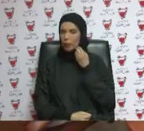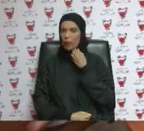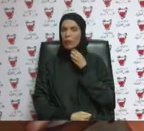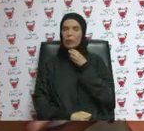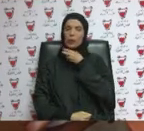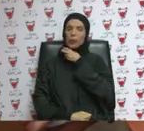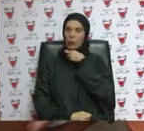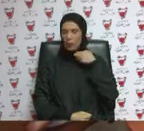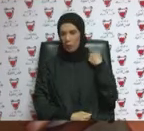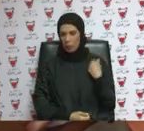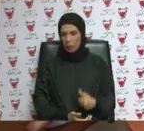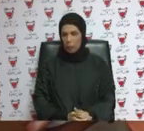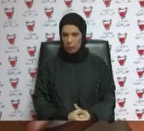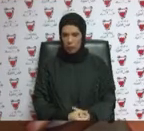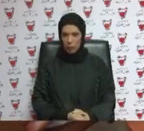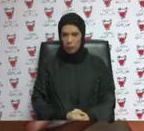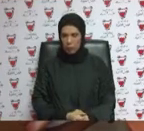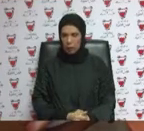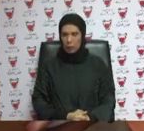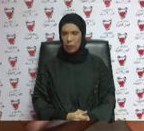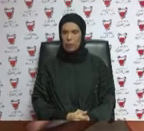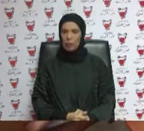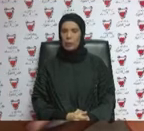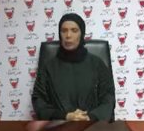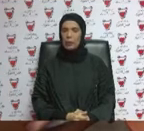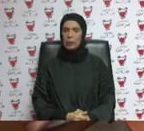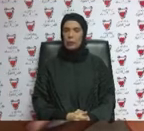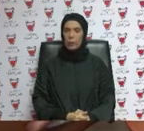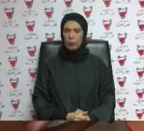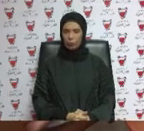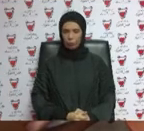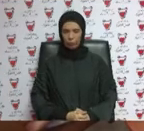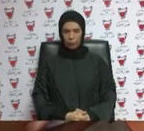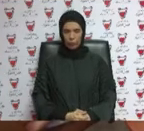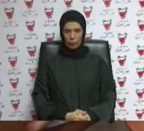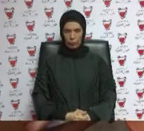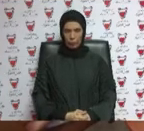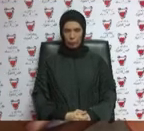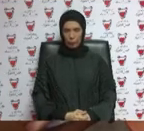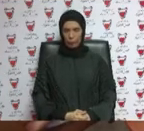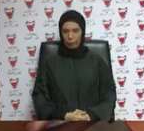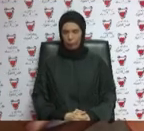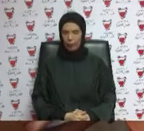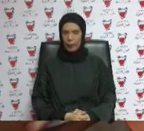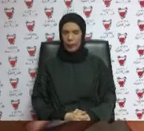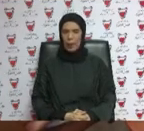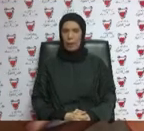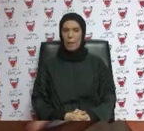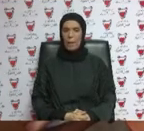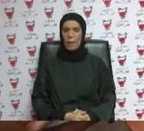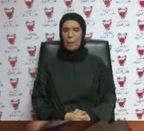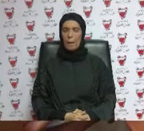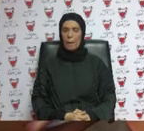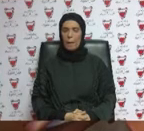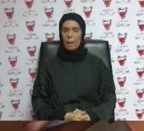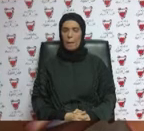نظرا لارتباط مهم سيضطر إلى مغادرتنا فله مداخلة قبل أن